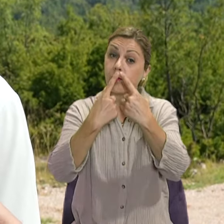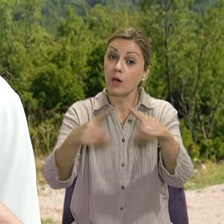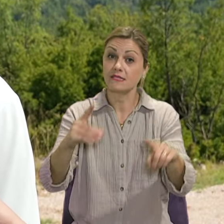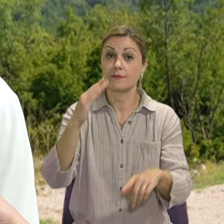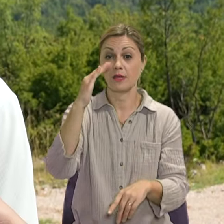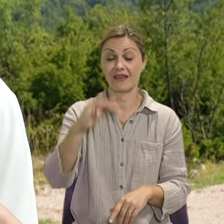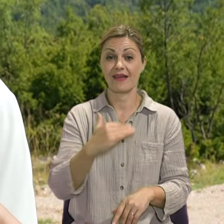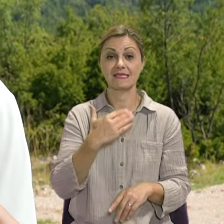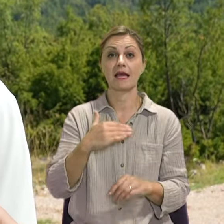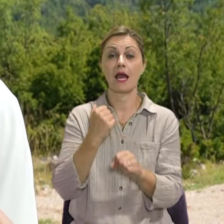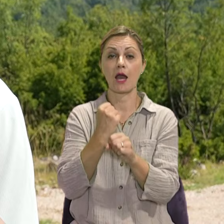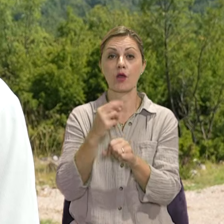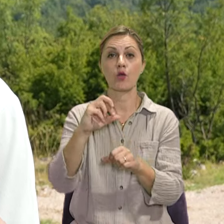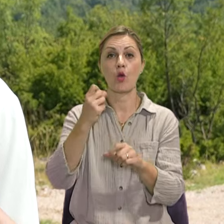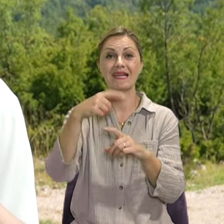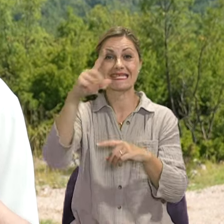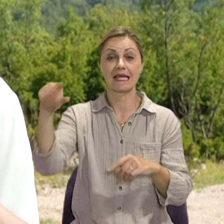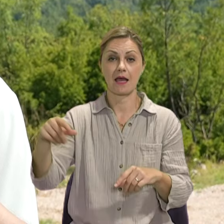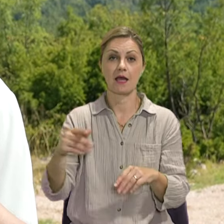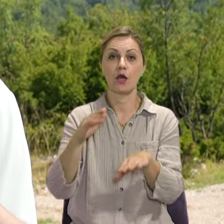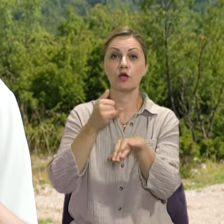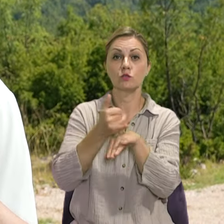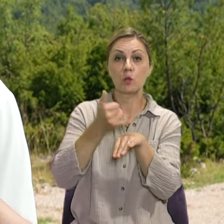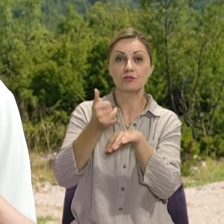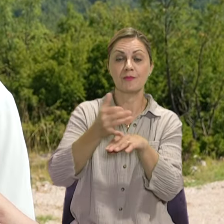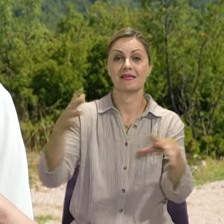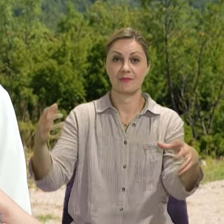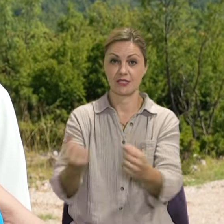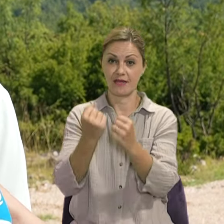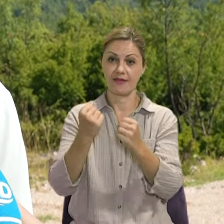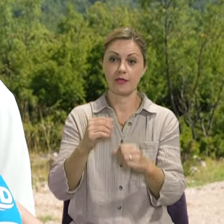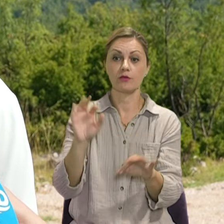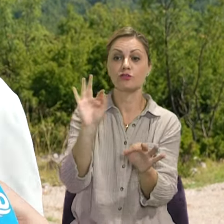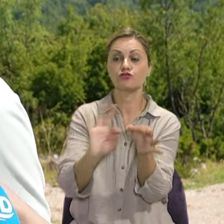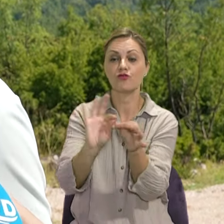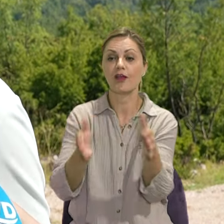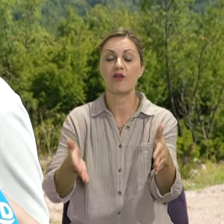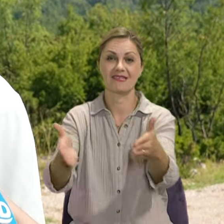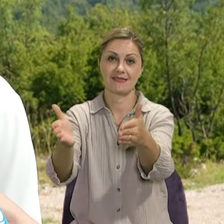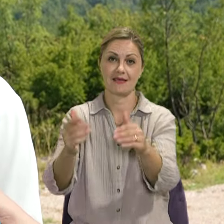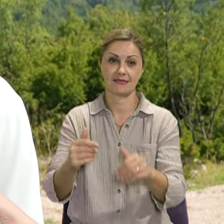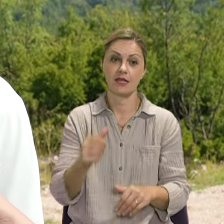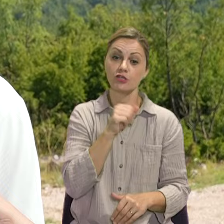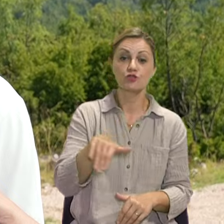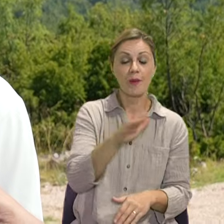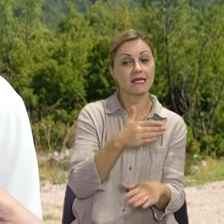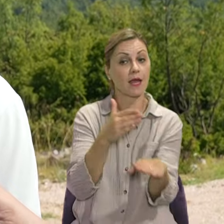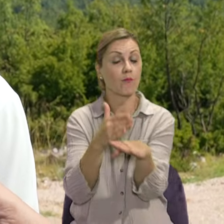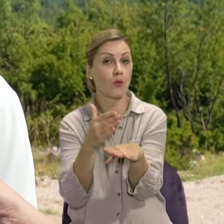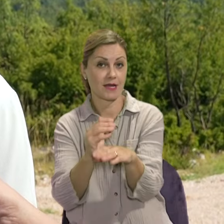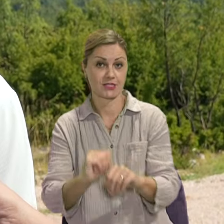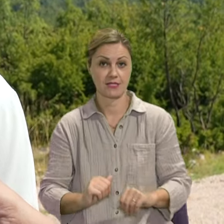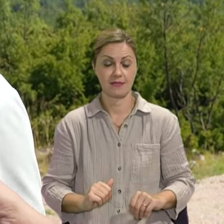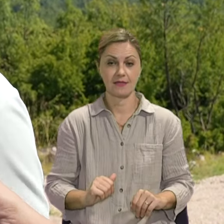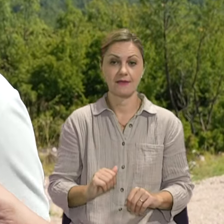zahvaliti posebno Hrvatskoj gorskoj službi spašavanja koji dugi niz godina održavaju ove staze, a Splitsko-dalmatinska županija im